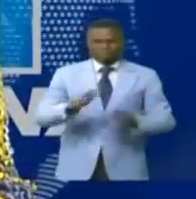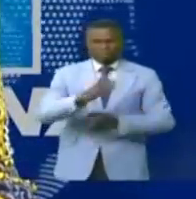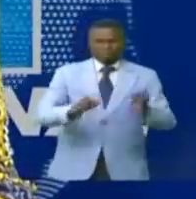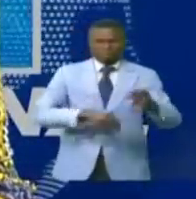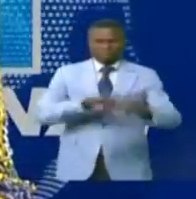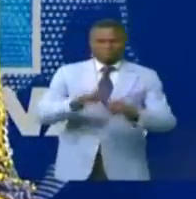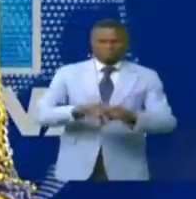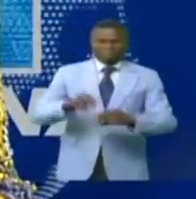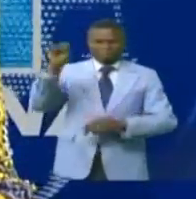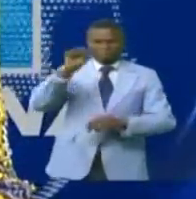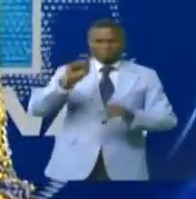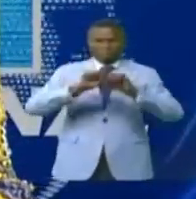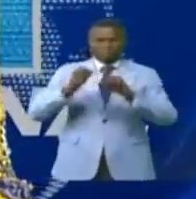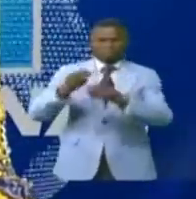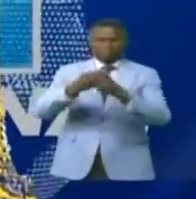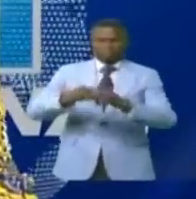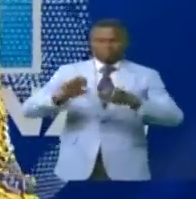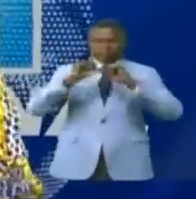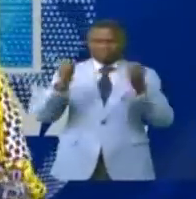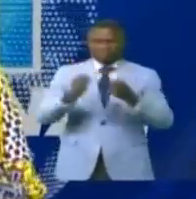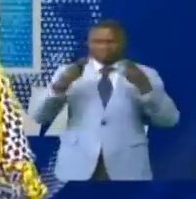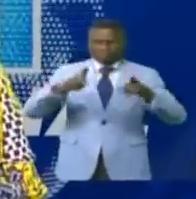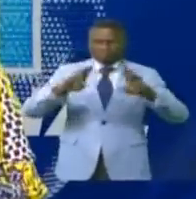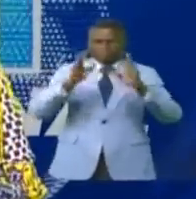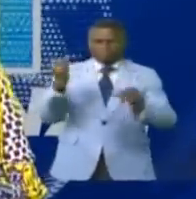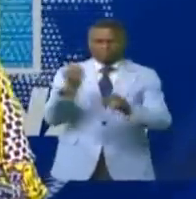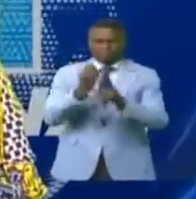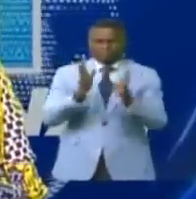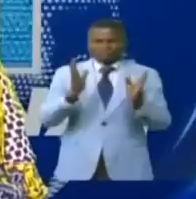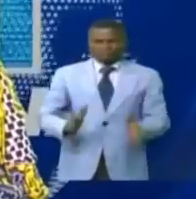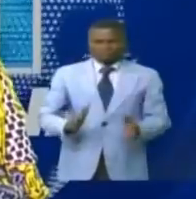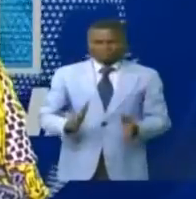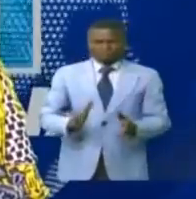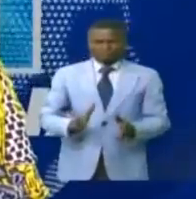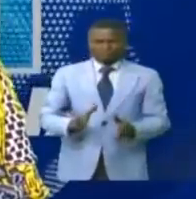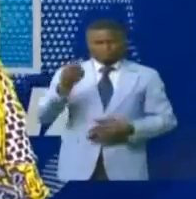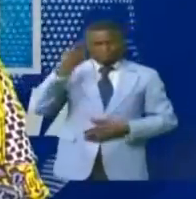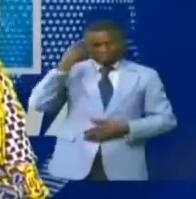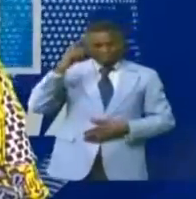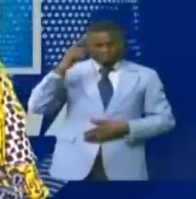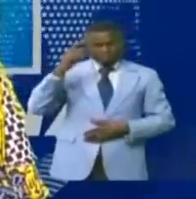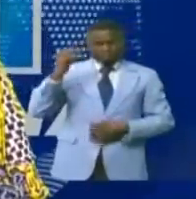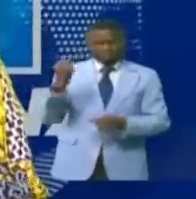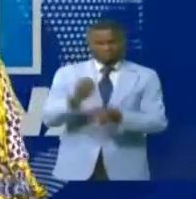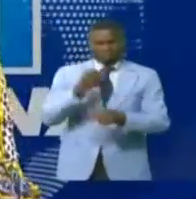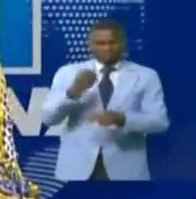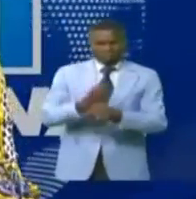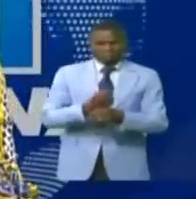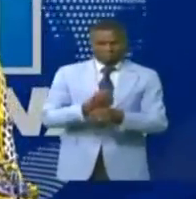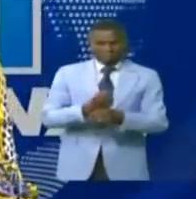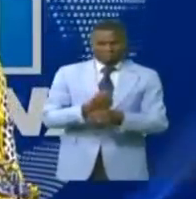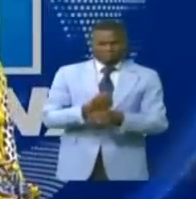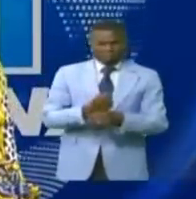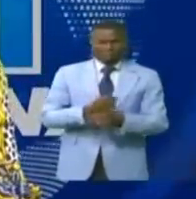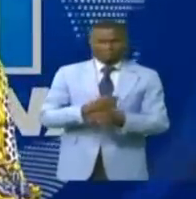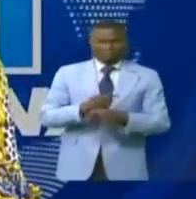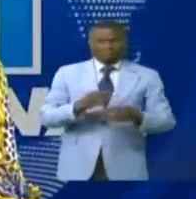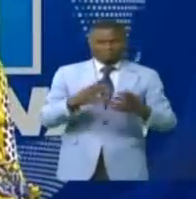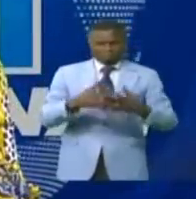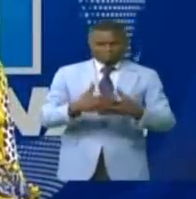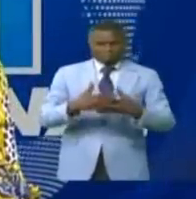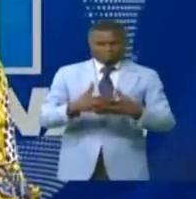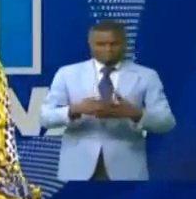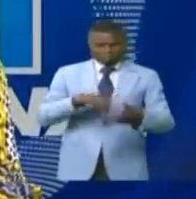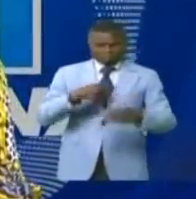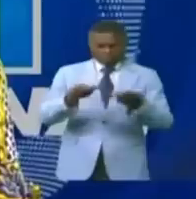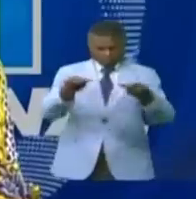nationale de sécurité sociale informe tous les employeurs que suite aux travaux de maintenance qui se font sur